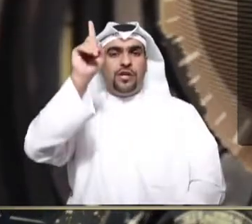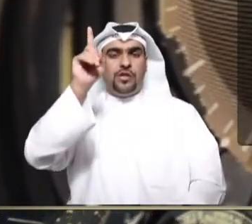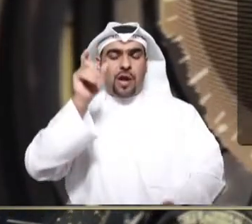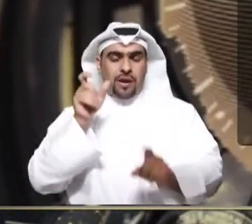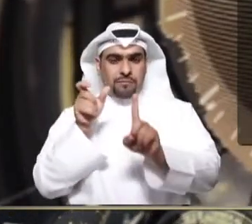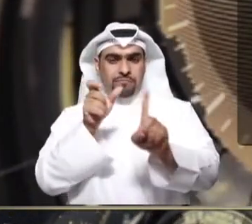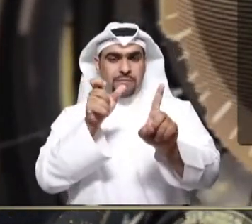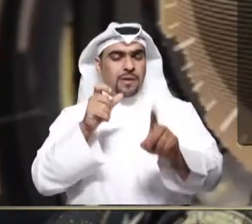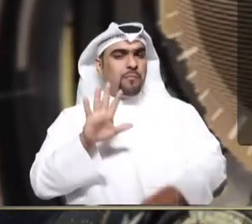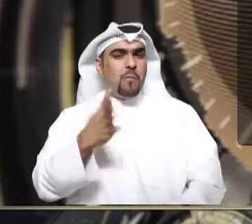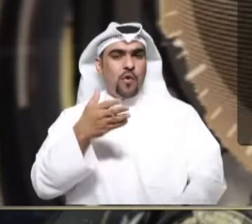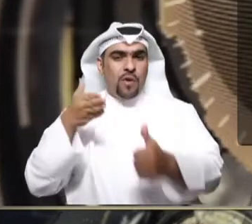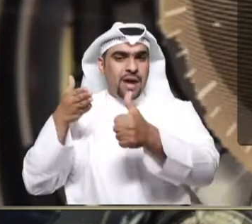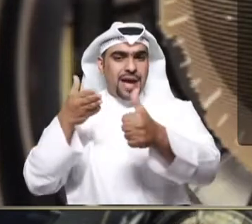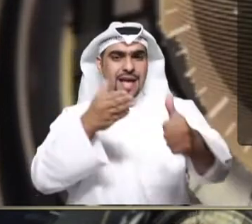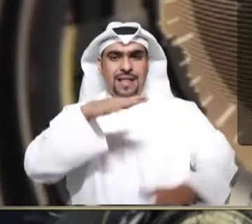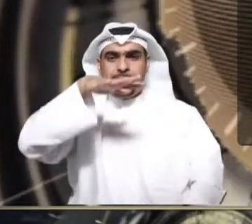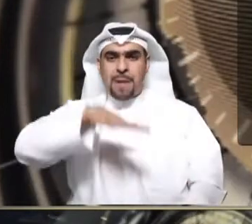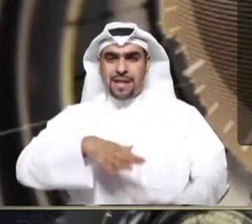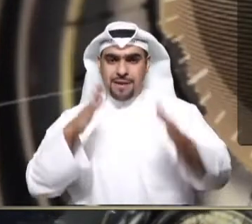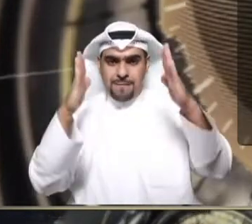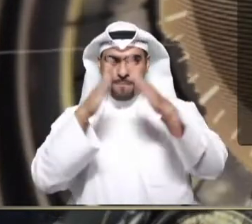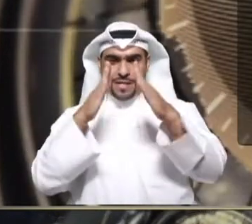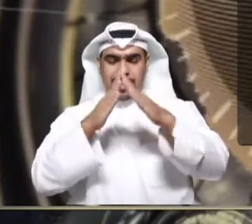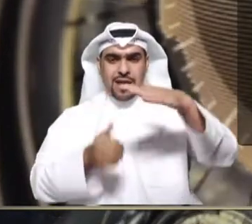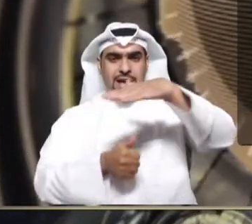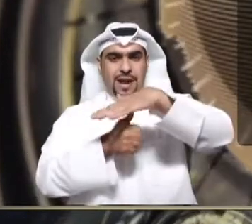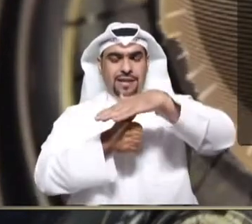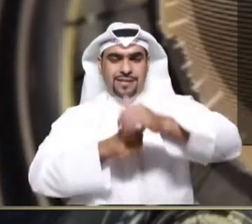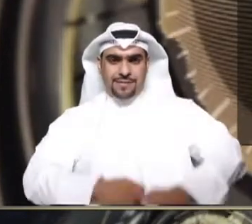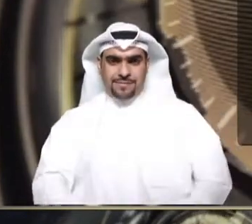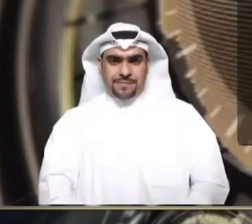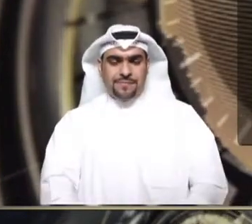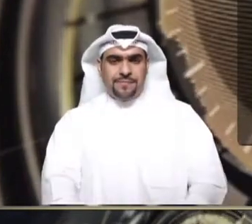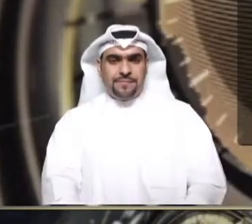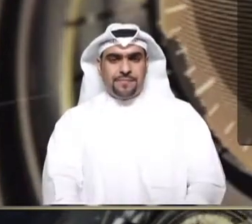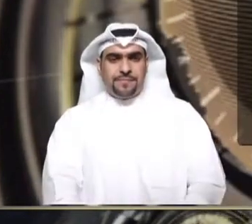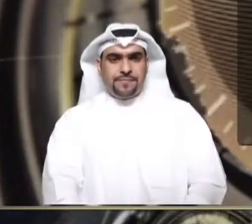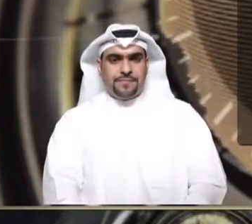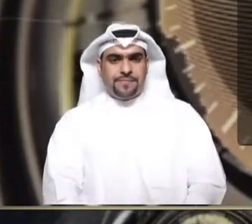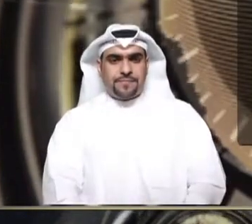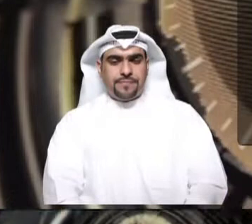في ظل القيادة الحكيمة لأخيه فخامة الرئيس عبد الفتاح السيسي.